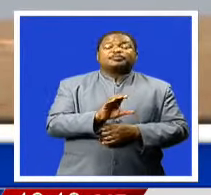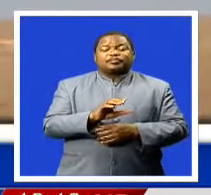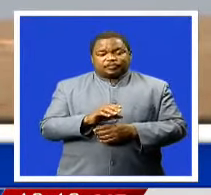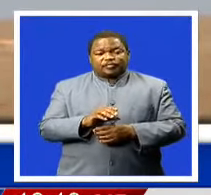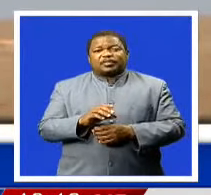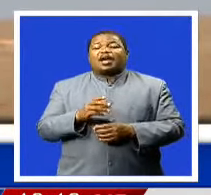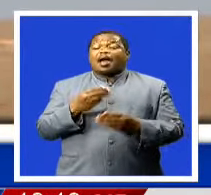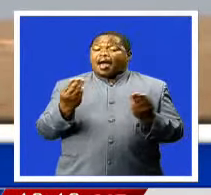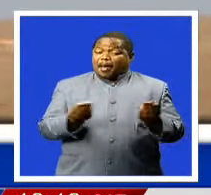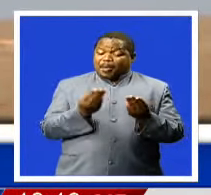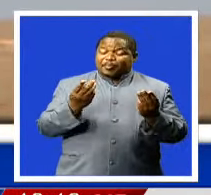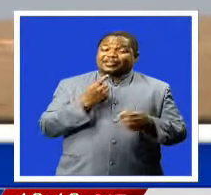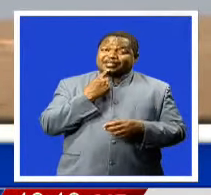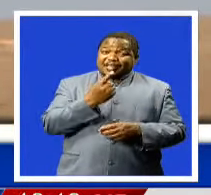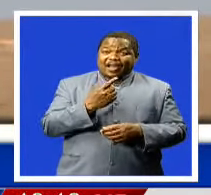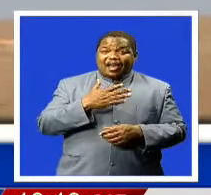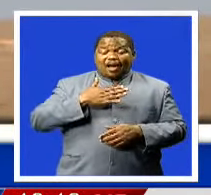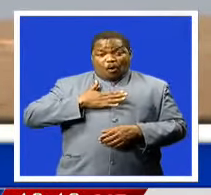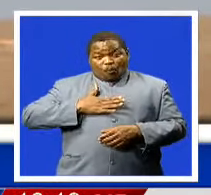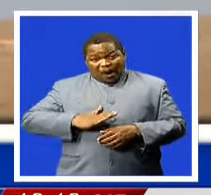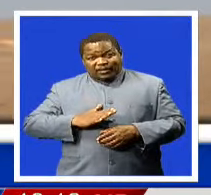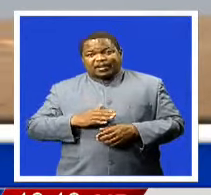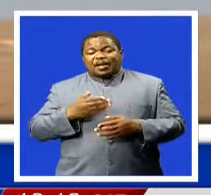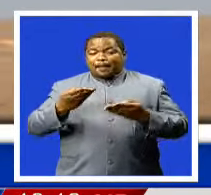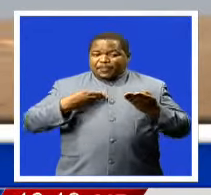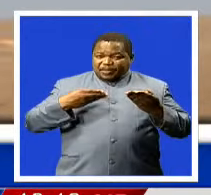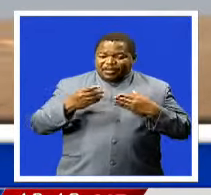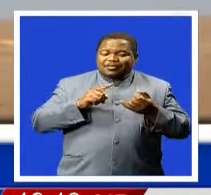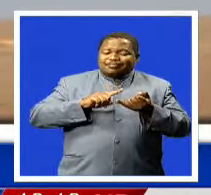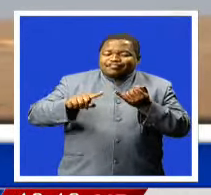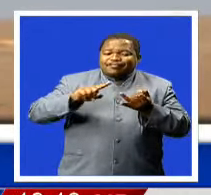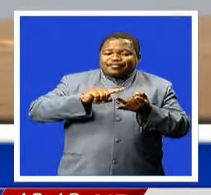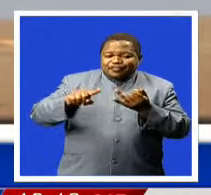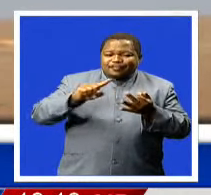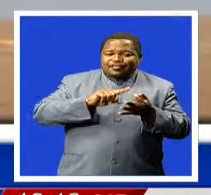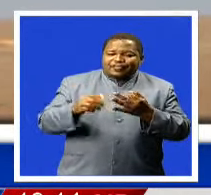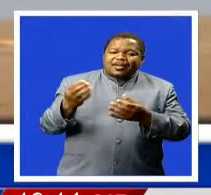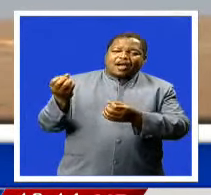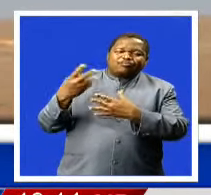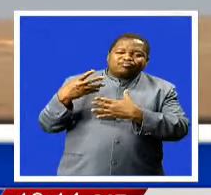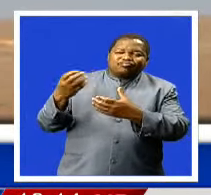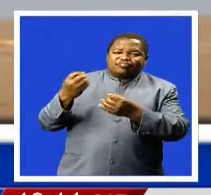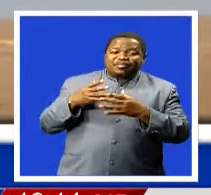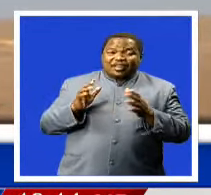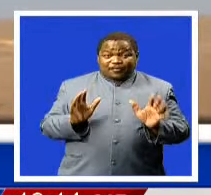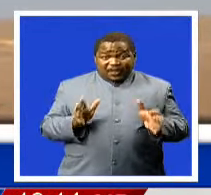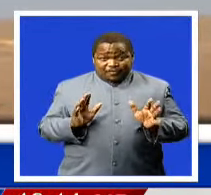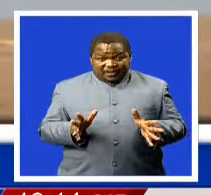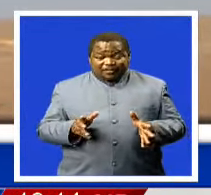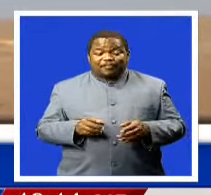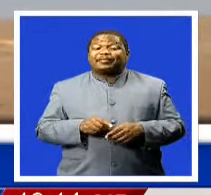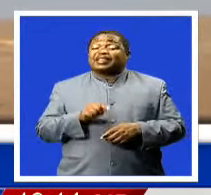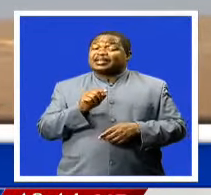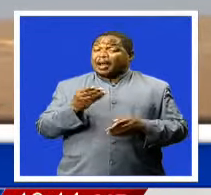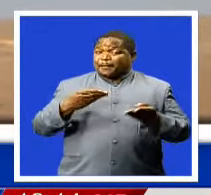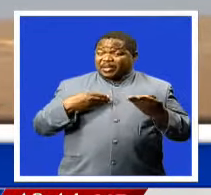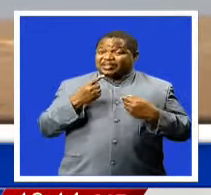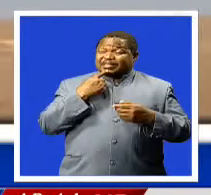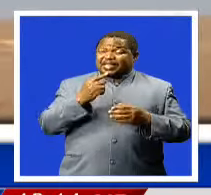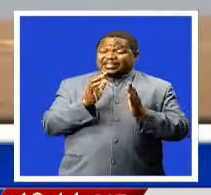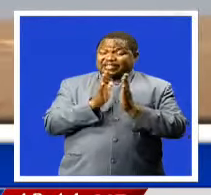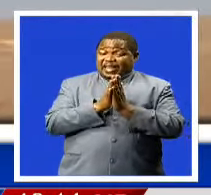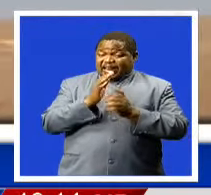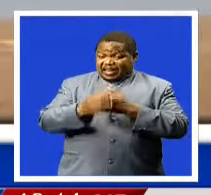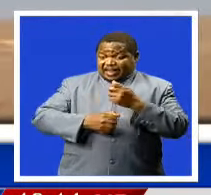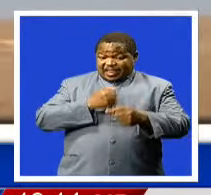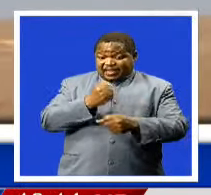kwekuthi sifuna kwenda into lenjani letawuthatha isikhathi lesingakanani bamusho nalo 10 years kwekuthi awu sidamthatha lo